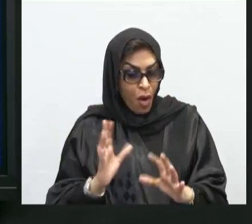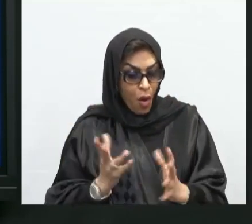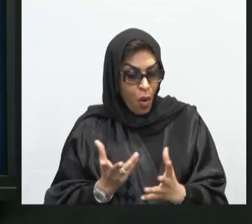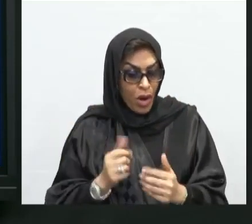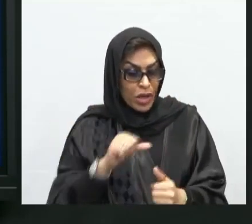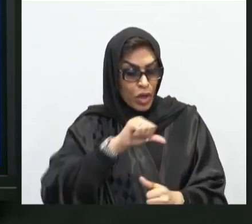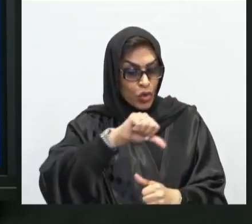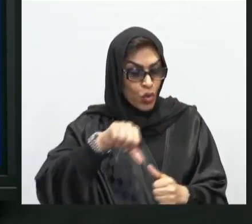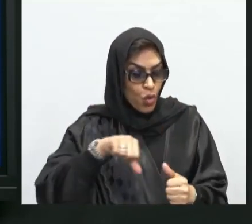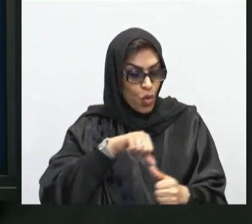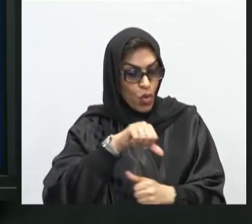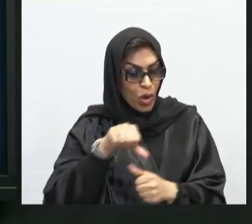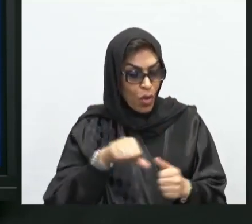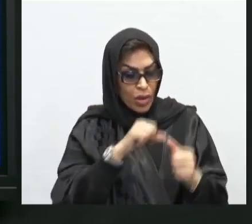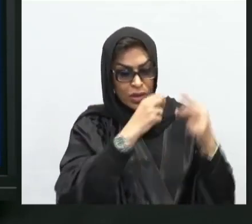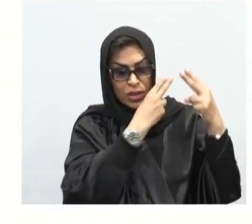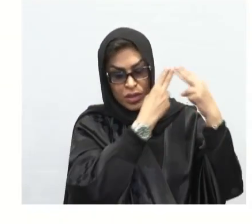حول شمس مثلا